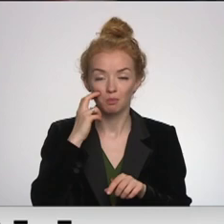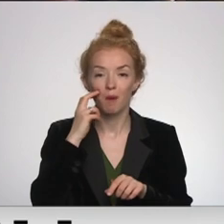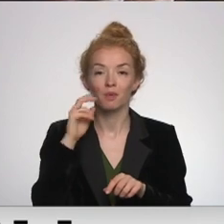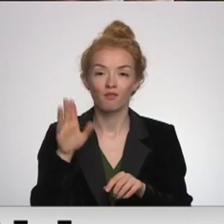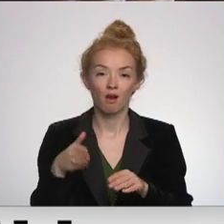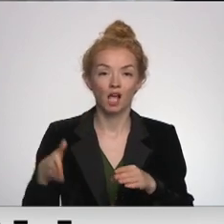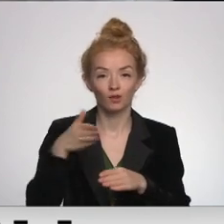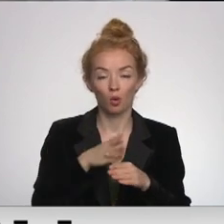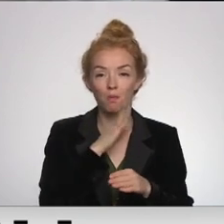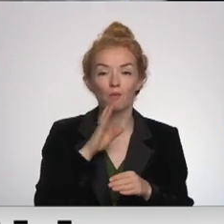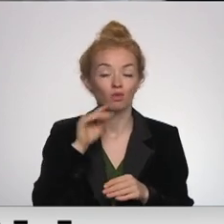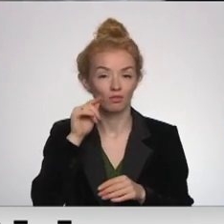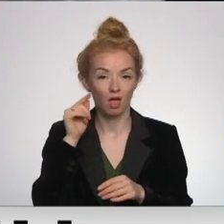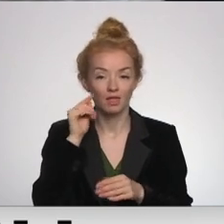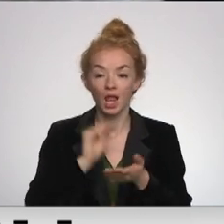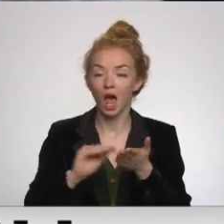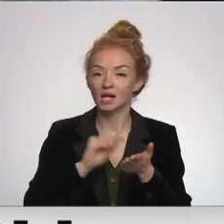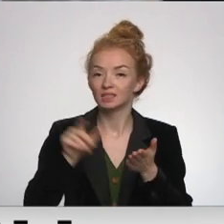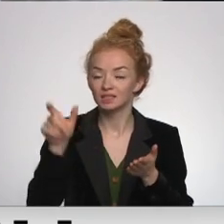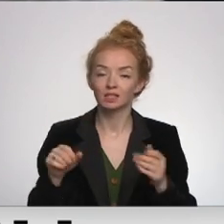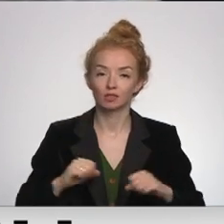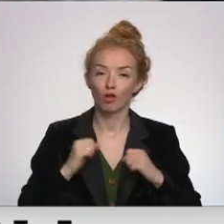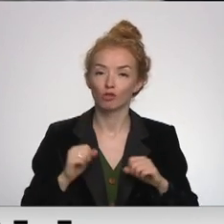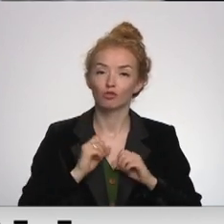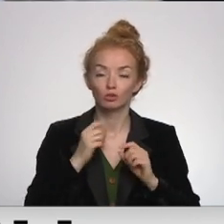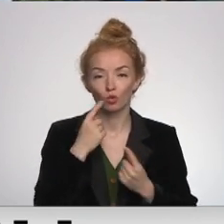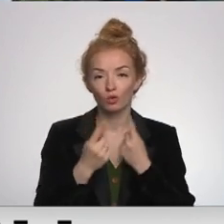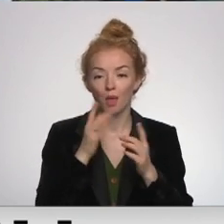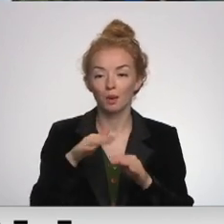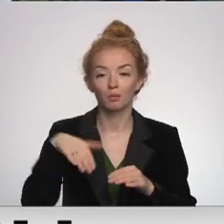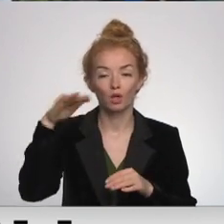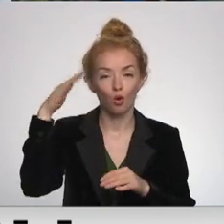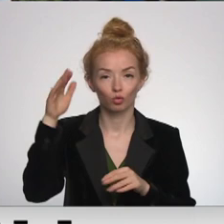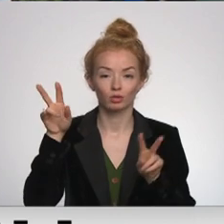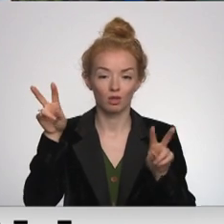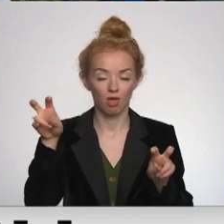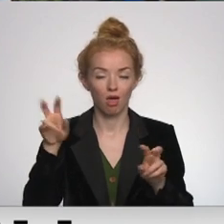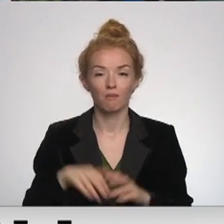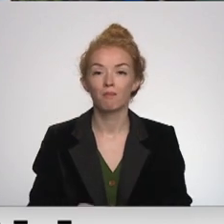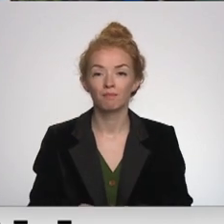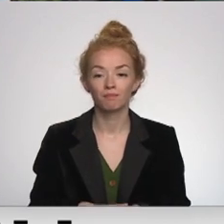vecākus. Rakstniece ar bērniem cenšas runāt par pieaugušo tēmām.